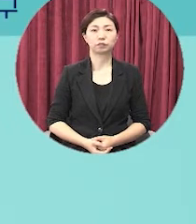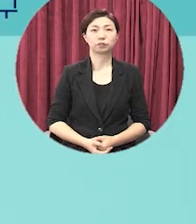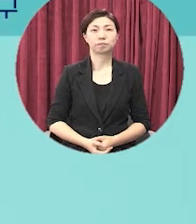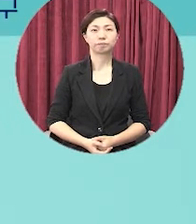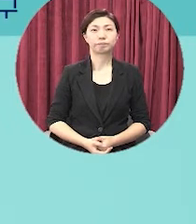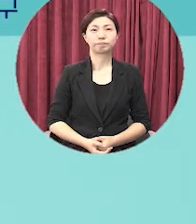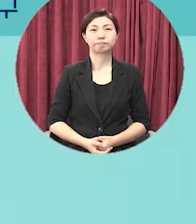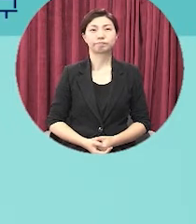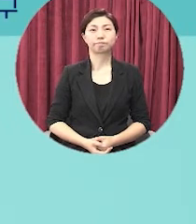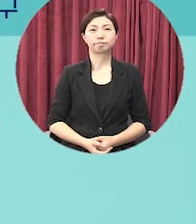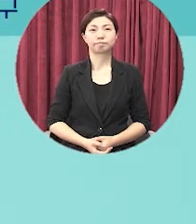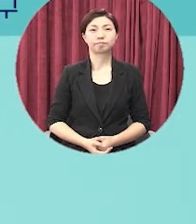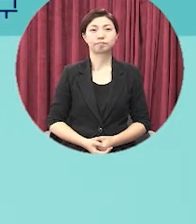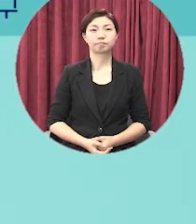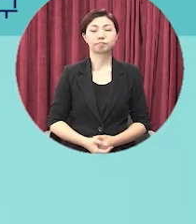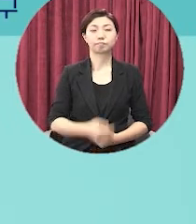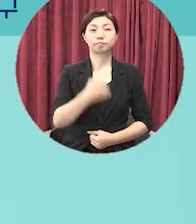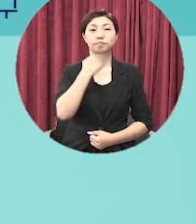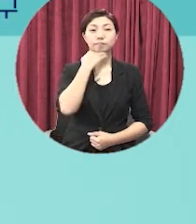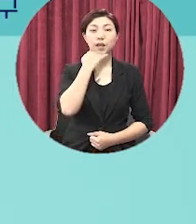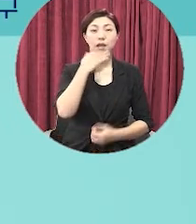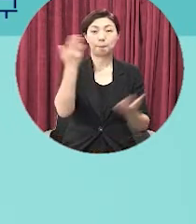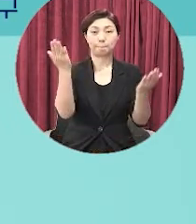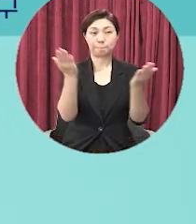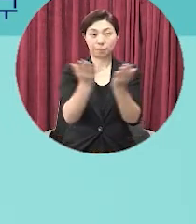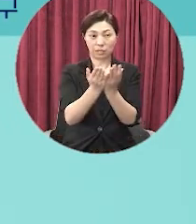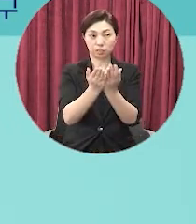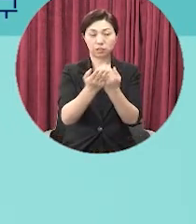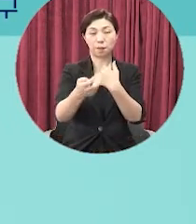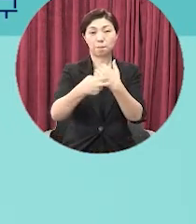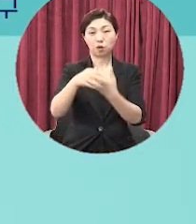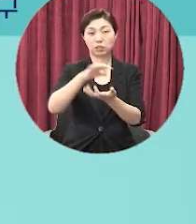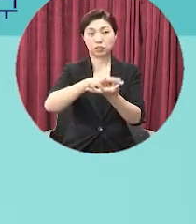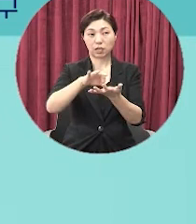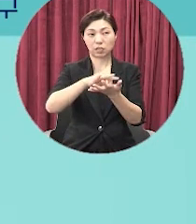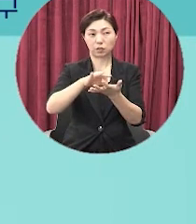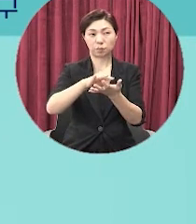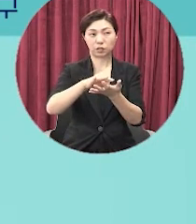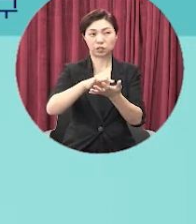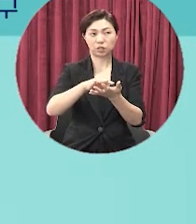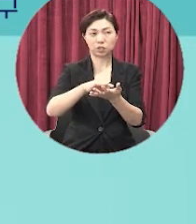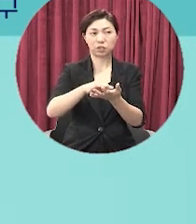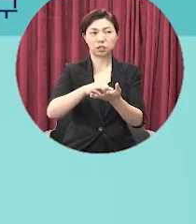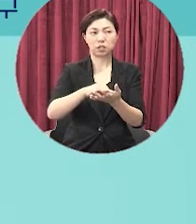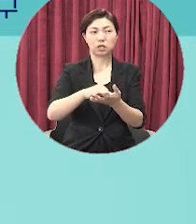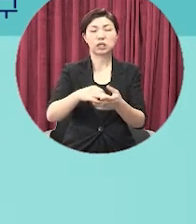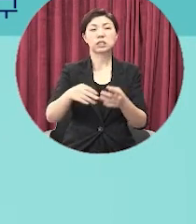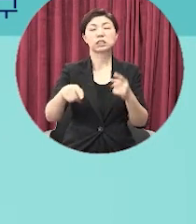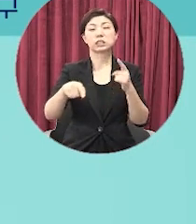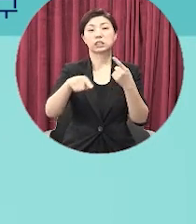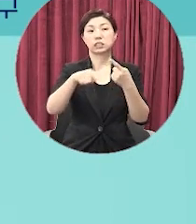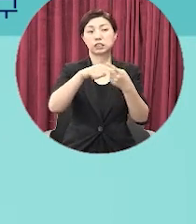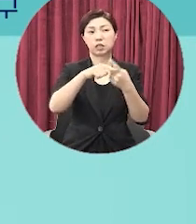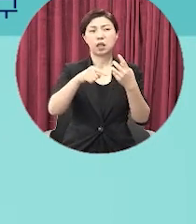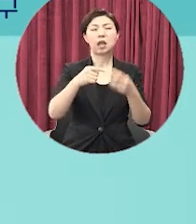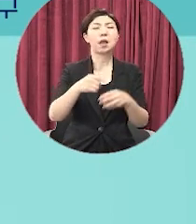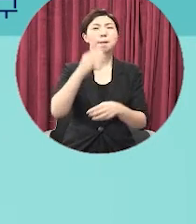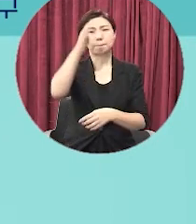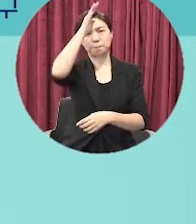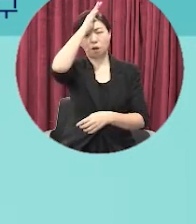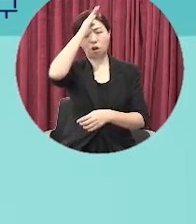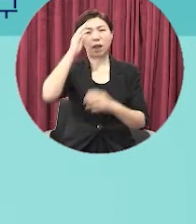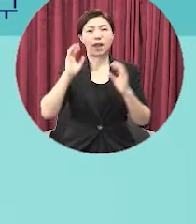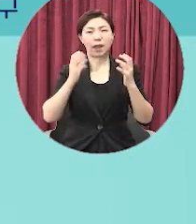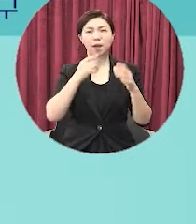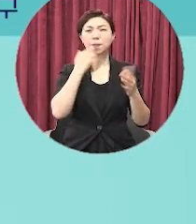또 10년 병 소수 차이에 따른 의료비용 은 의료급여 체 장애 1 에서 또 비슷한 양상으로 이렇게